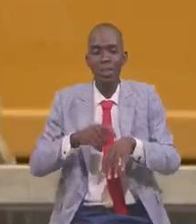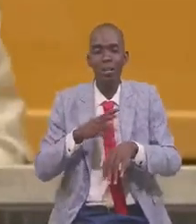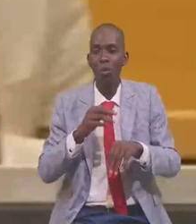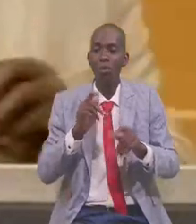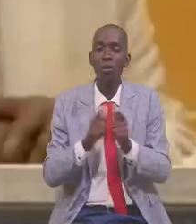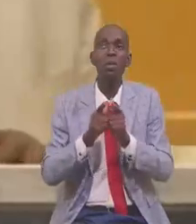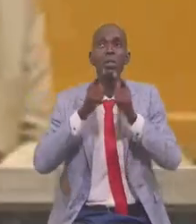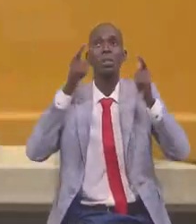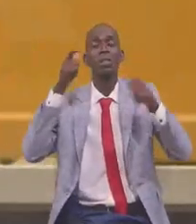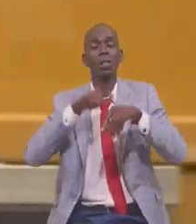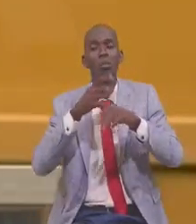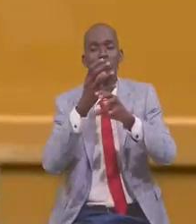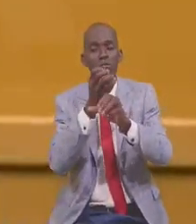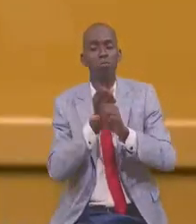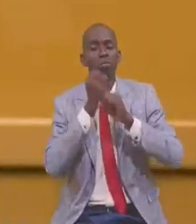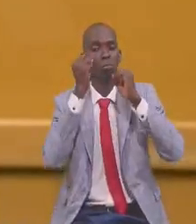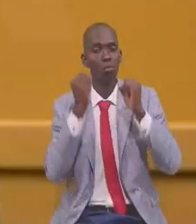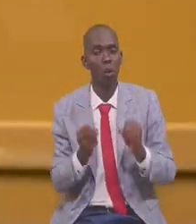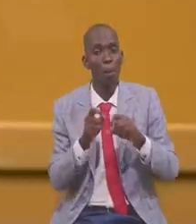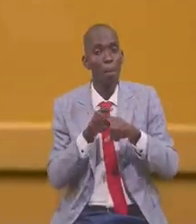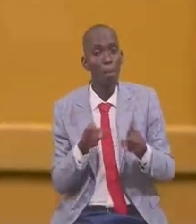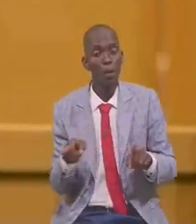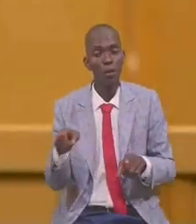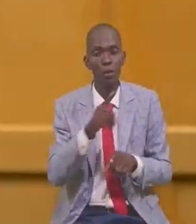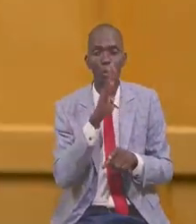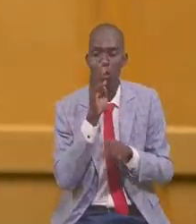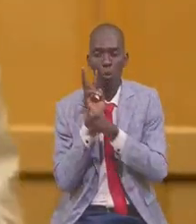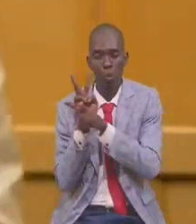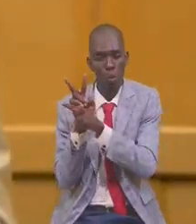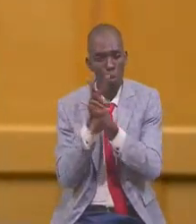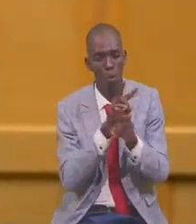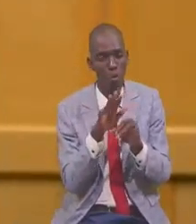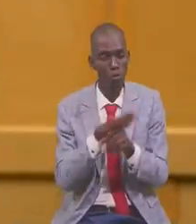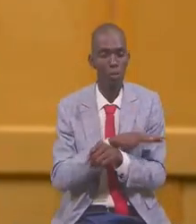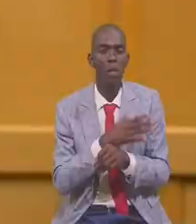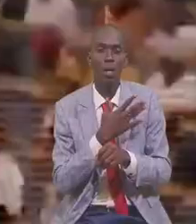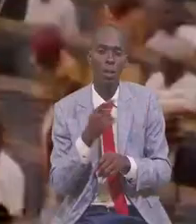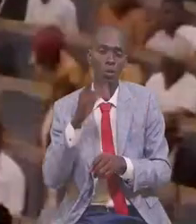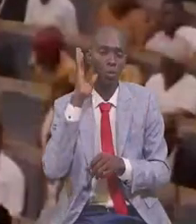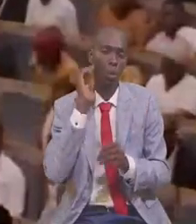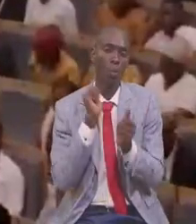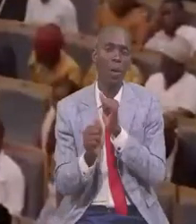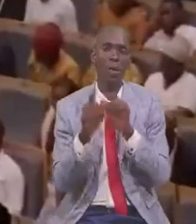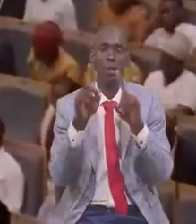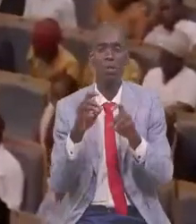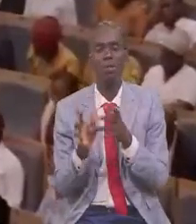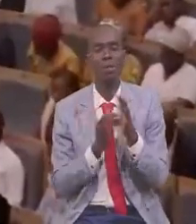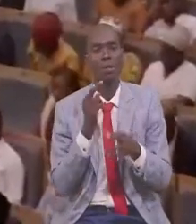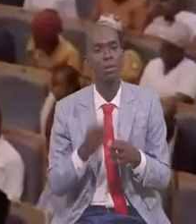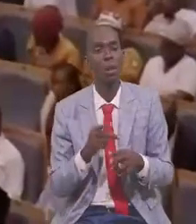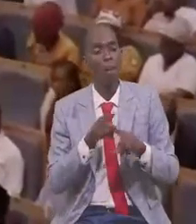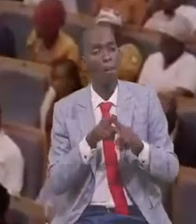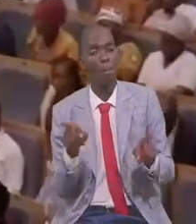ta vie. Nous devons être vigilants et tu vas réussir au test. Et aider, je ne te laisserai point.